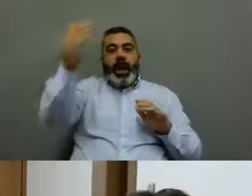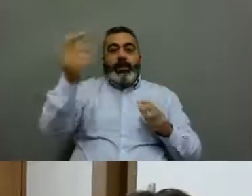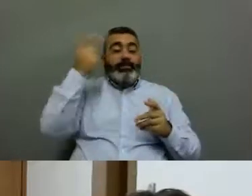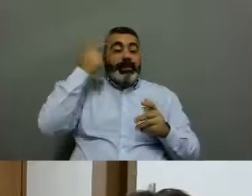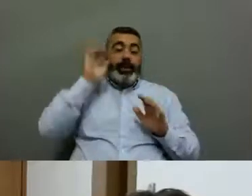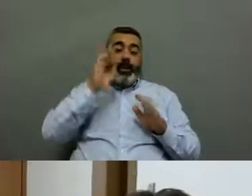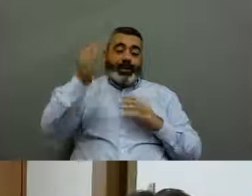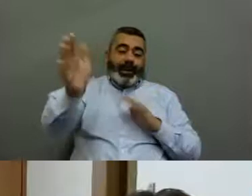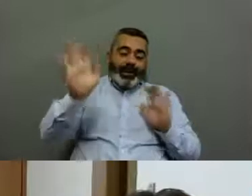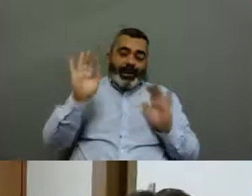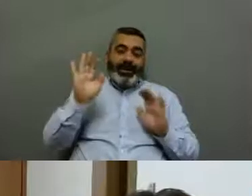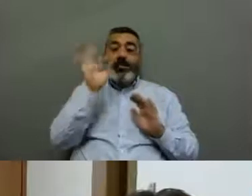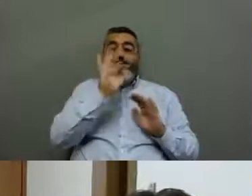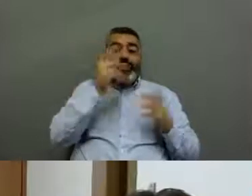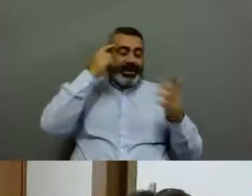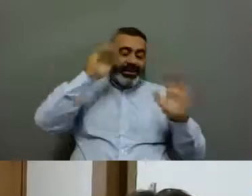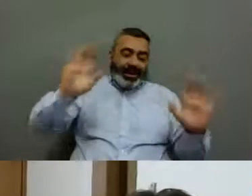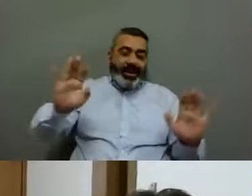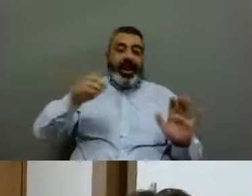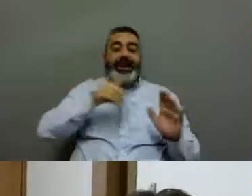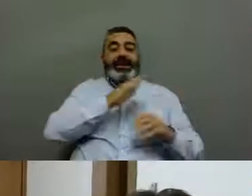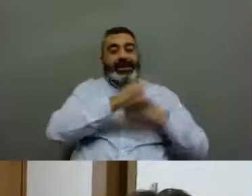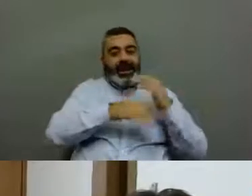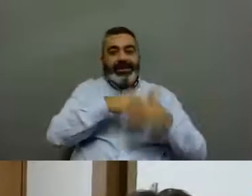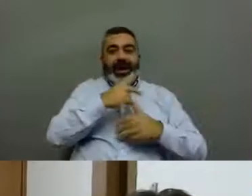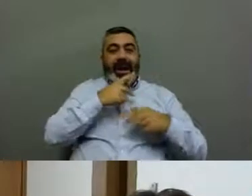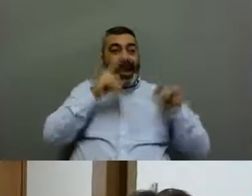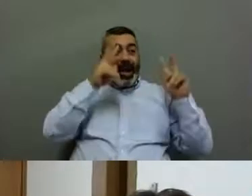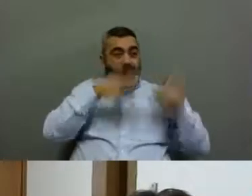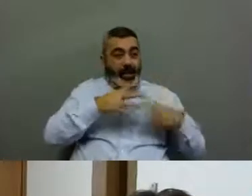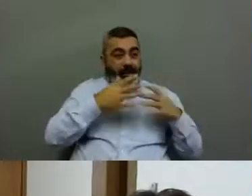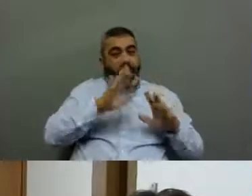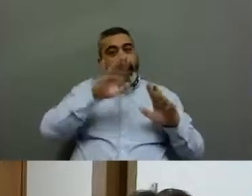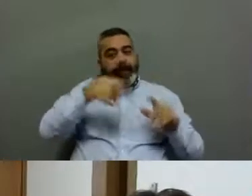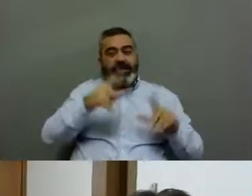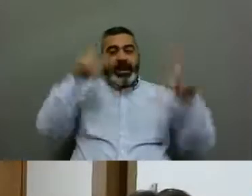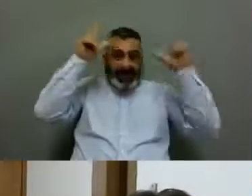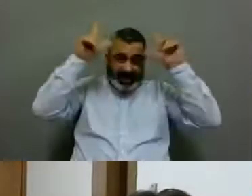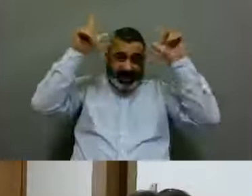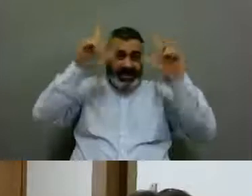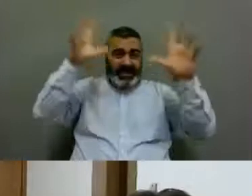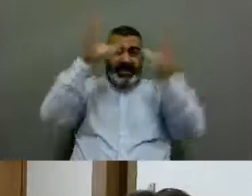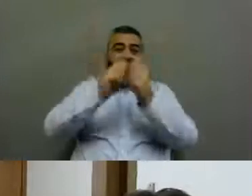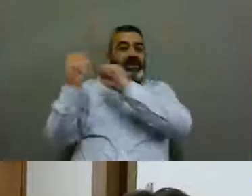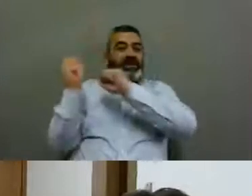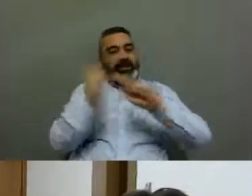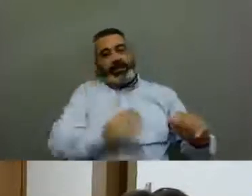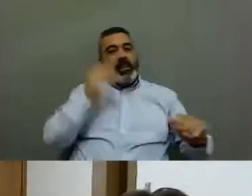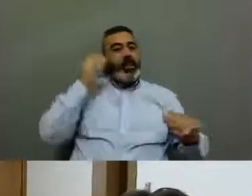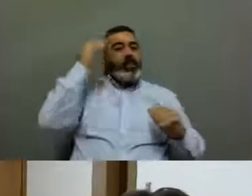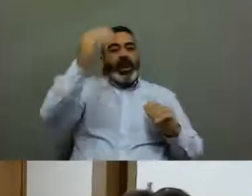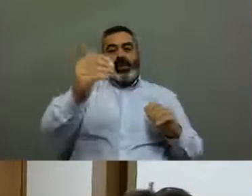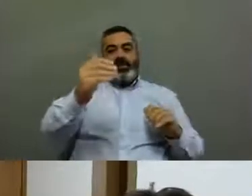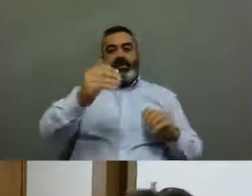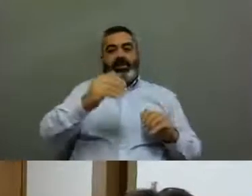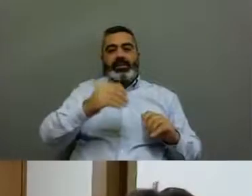πού, θα μπορέσουμε να περάσουμε και στο στάδιο της καταπολέμησης, της έμπρακτης καταπολέμησης